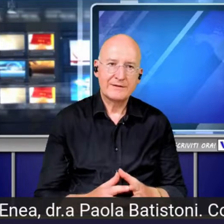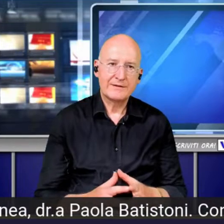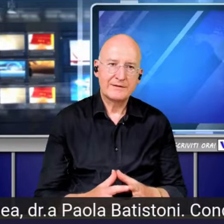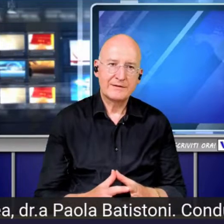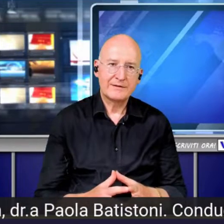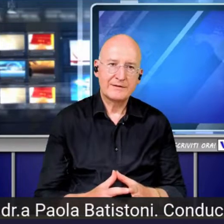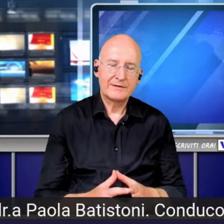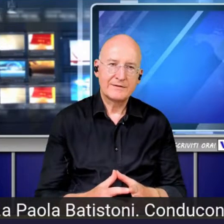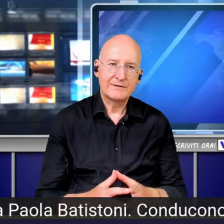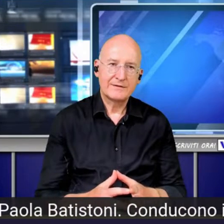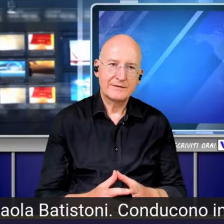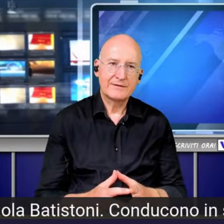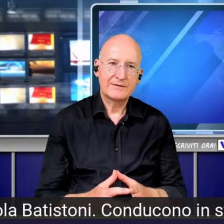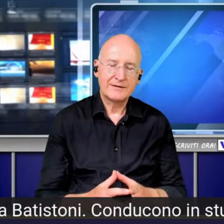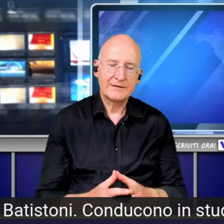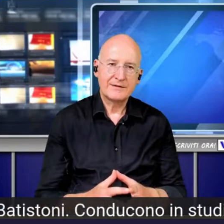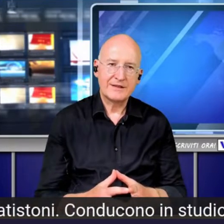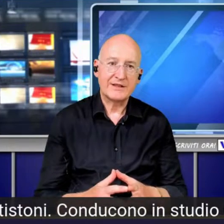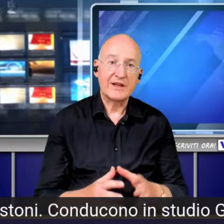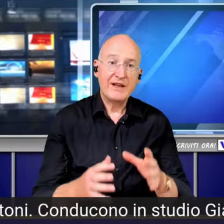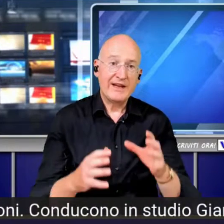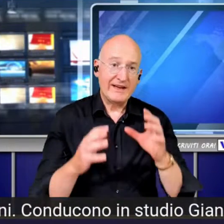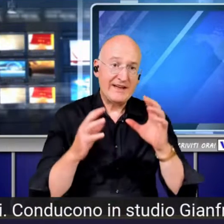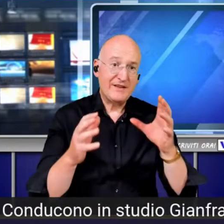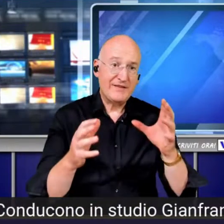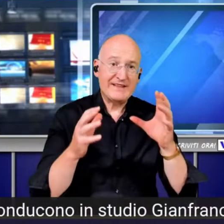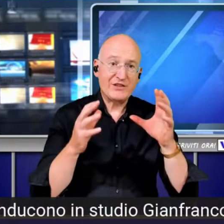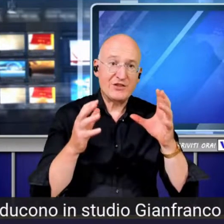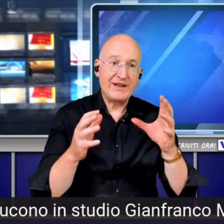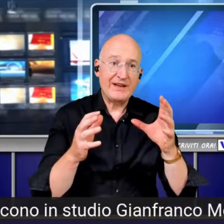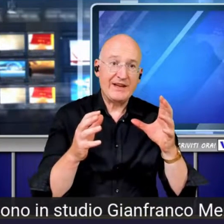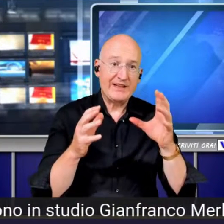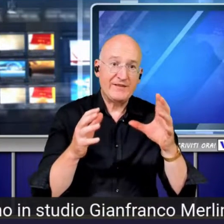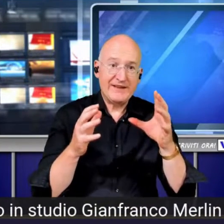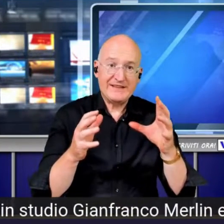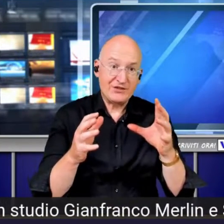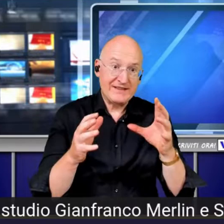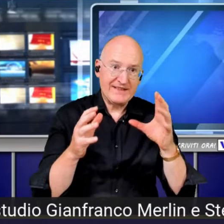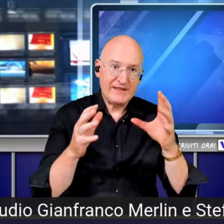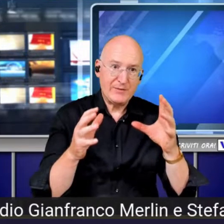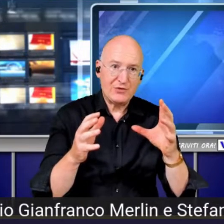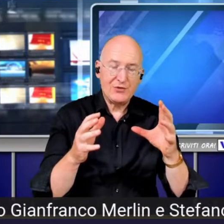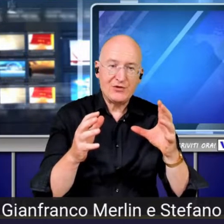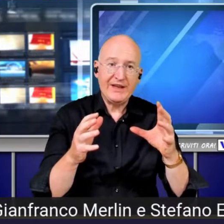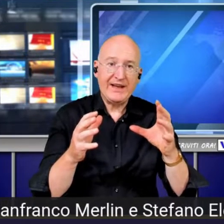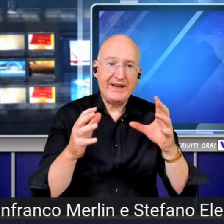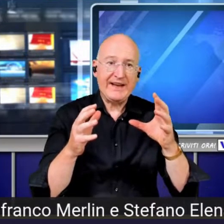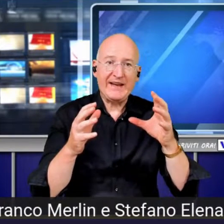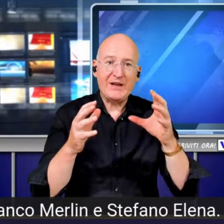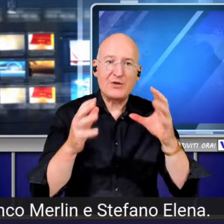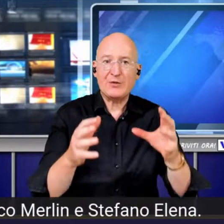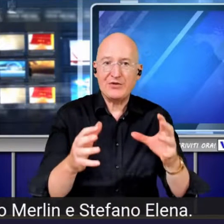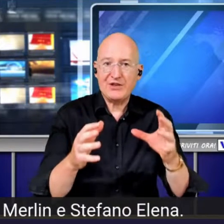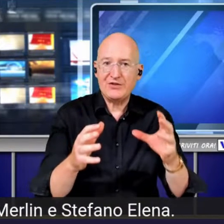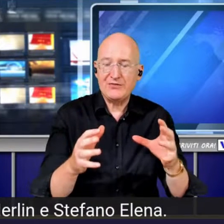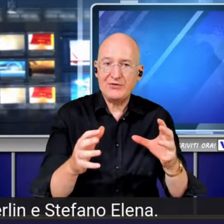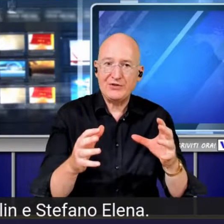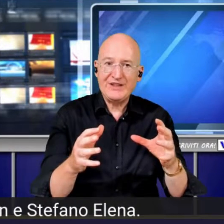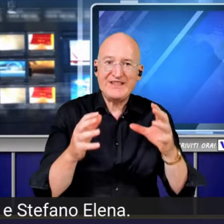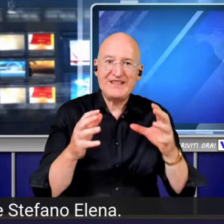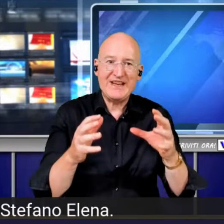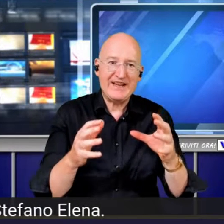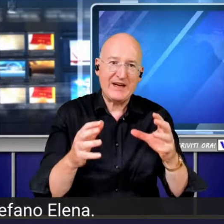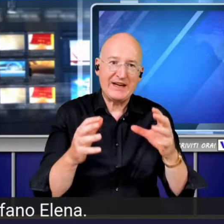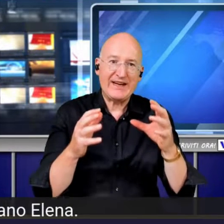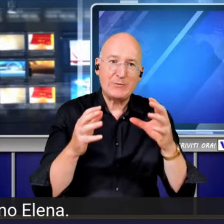cui l'idrogeno si fonde e si genera elio. E la differenza sostanziale, mi scusi, è che in questo processo di